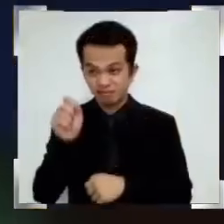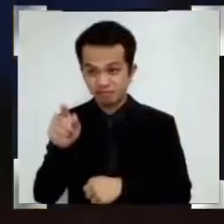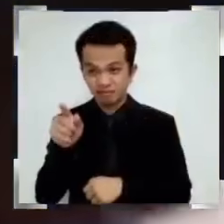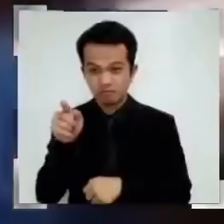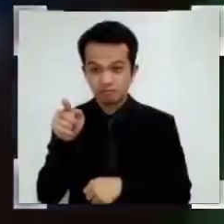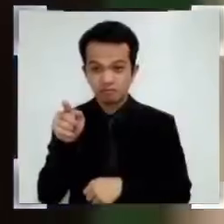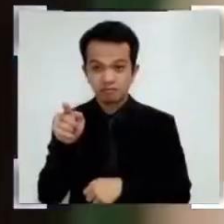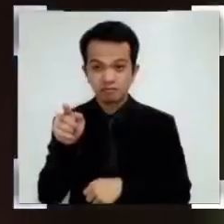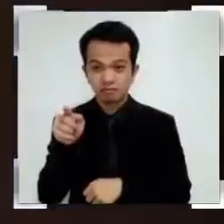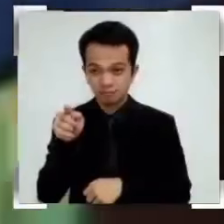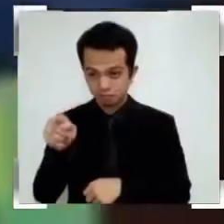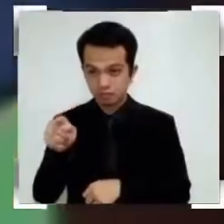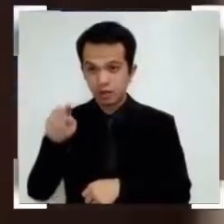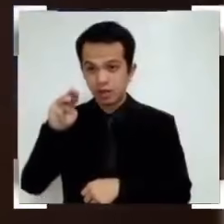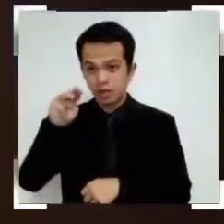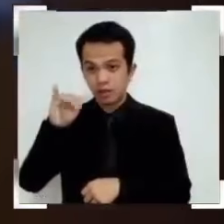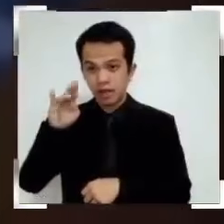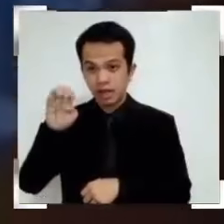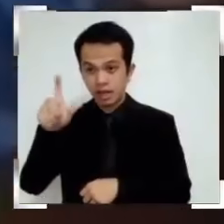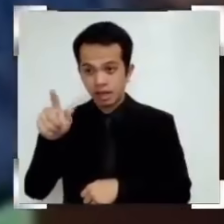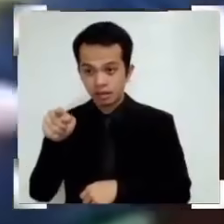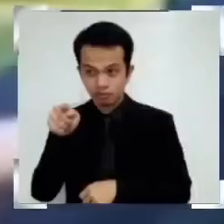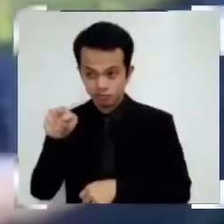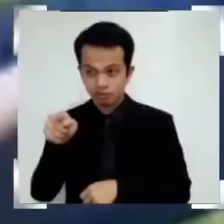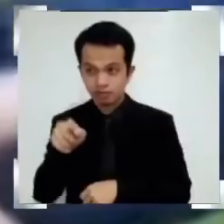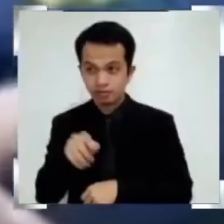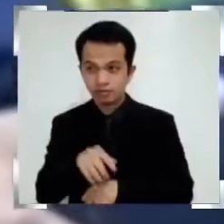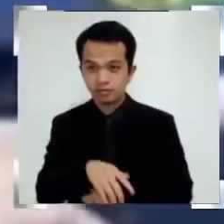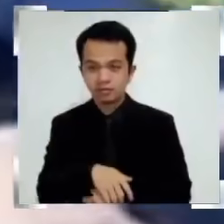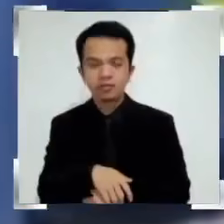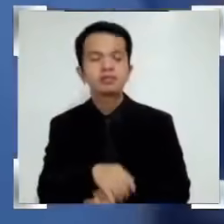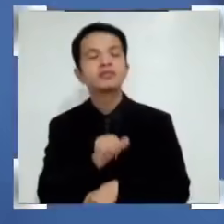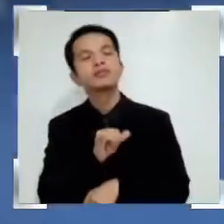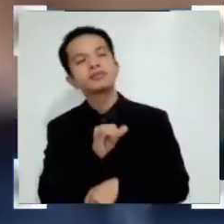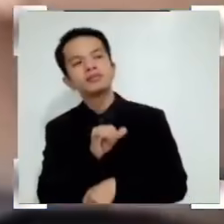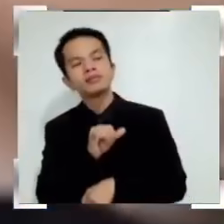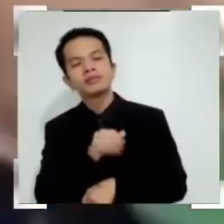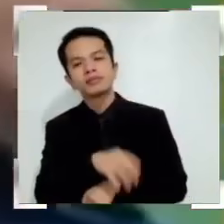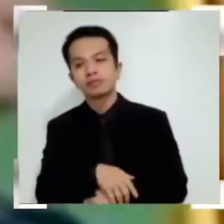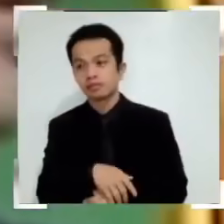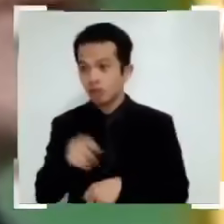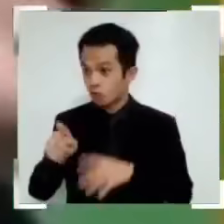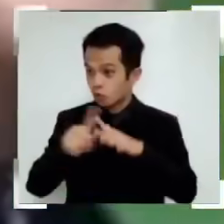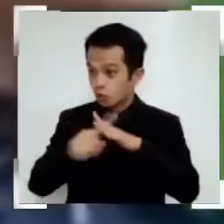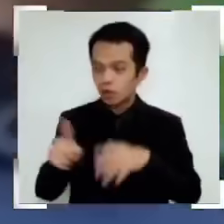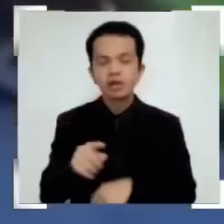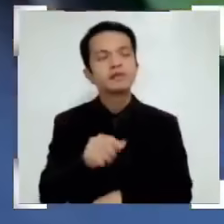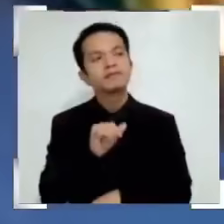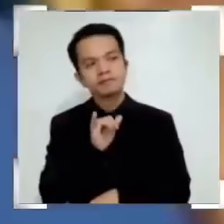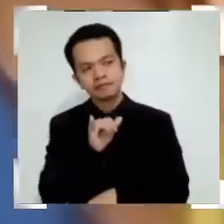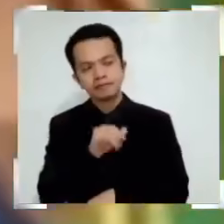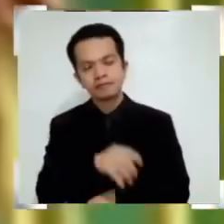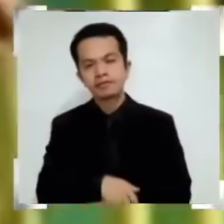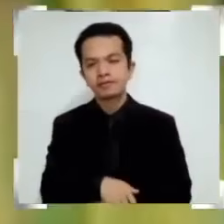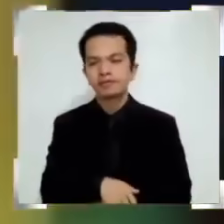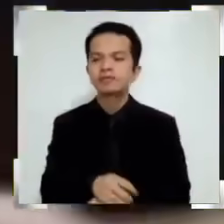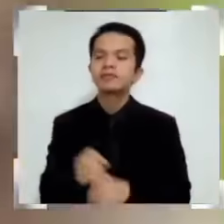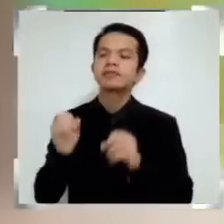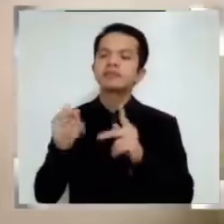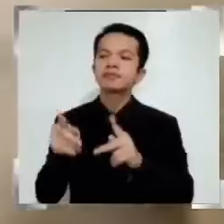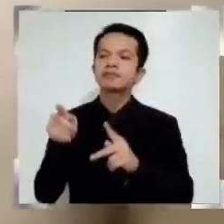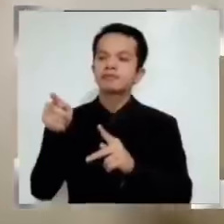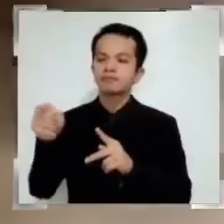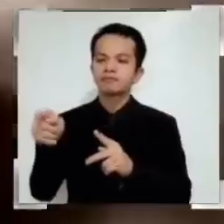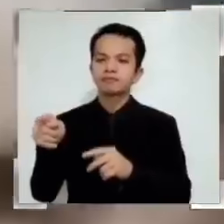Michael Cataroja? Ikaw yung tumakas sa munti. Okay, basahan mo ng karapatan. Masaya ka na.